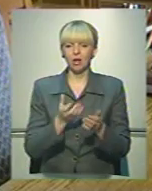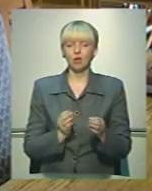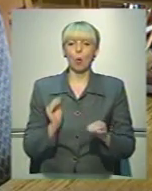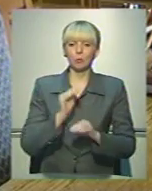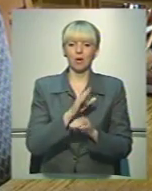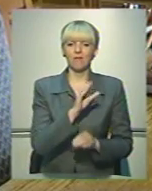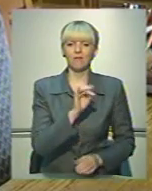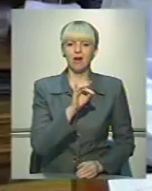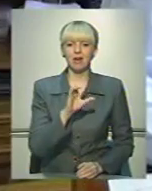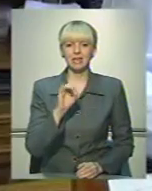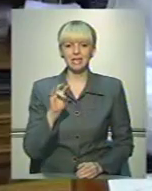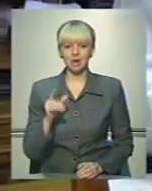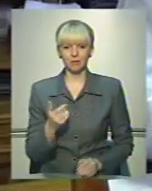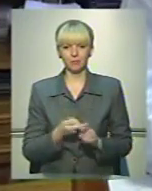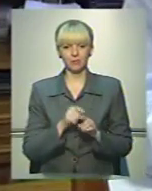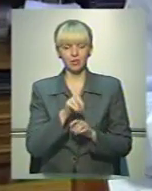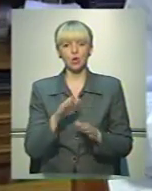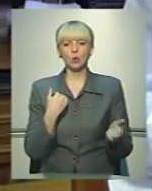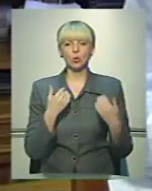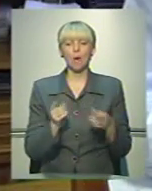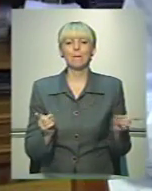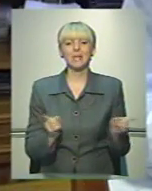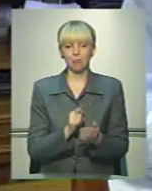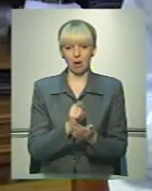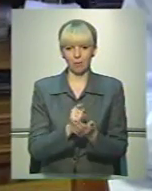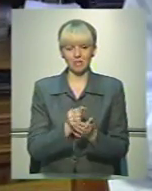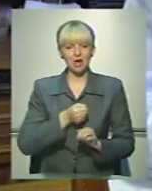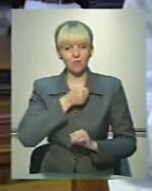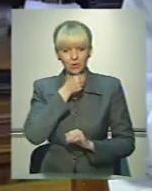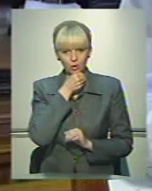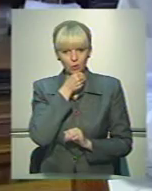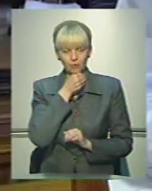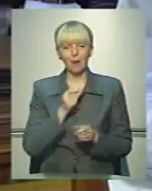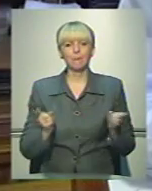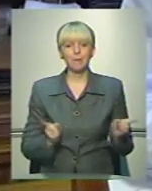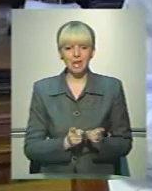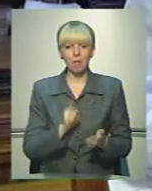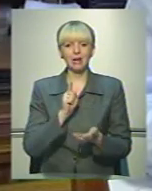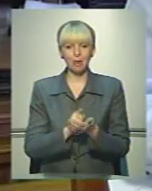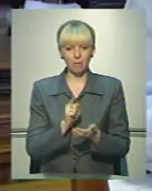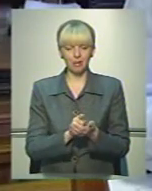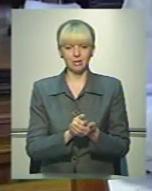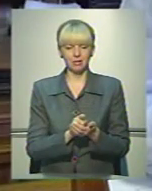за вересень. Це те, що стосується мінімальна пенсія за віком, мінімальна пенсія